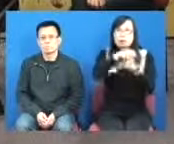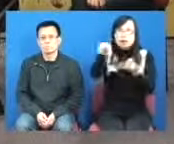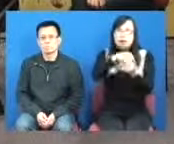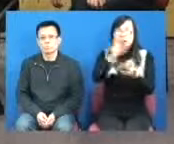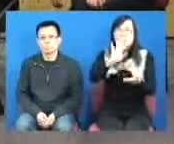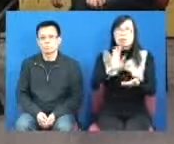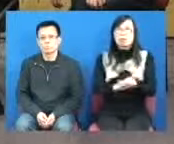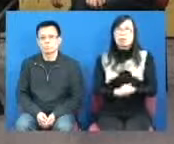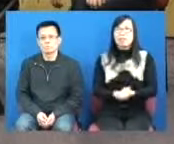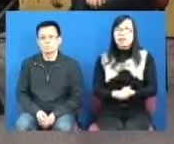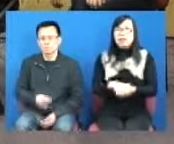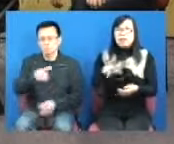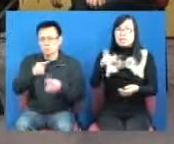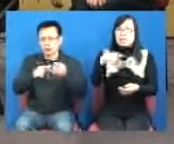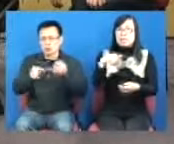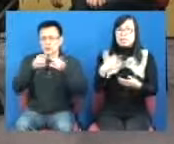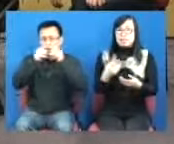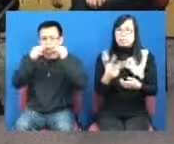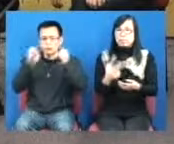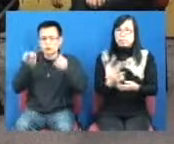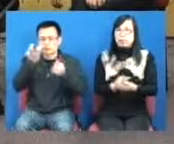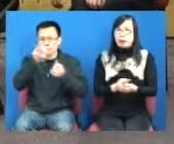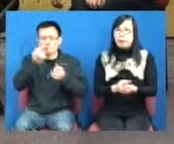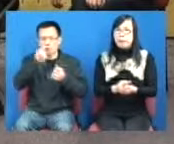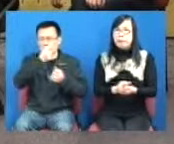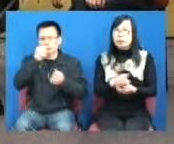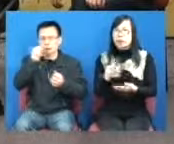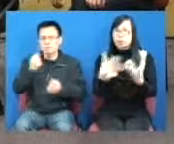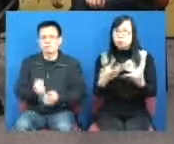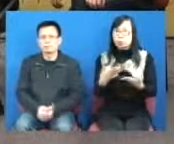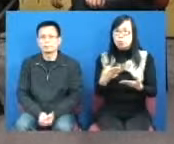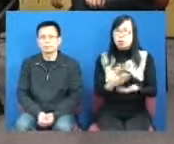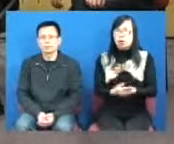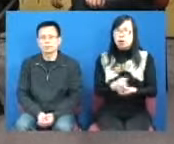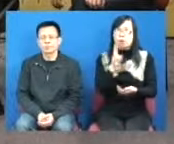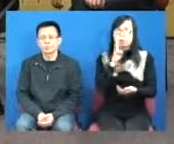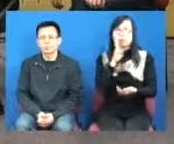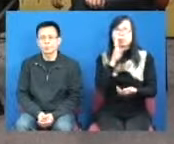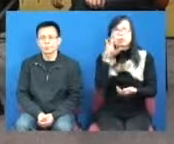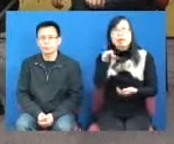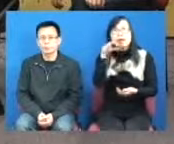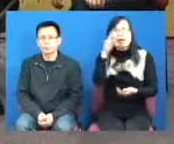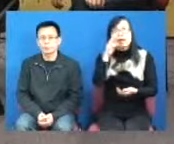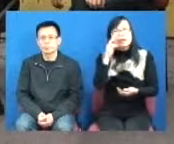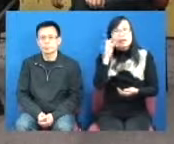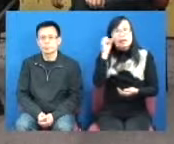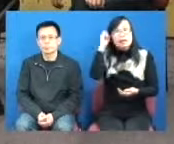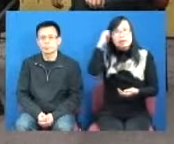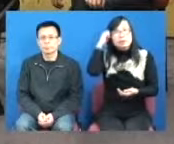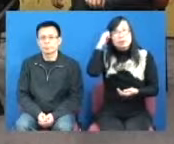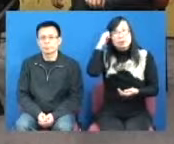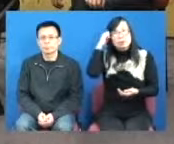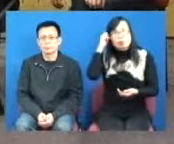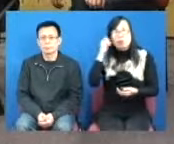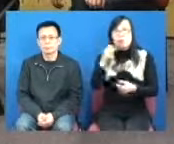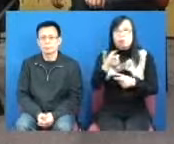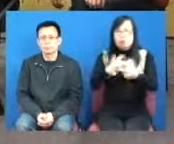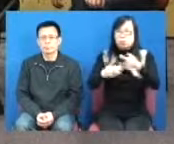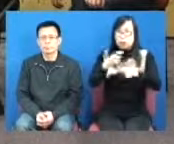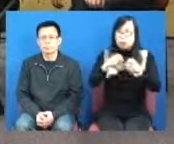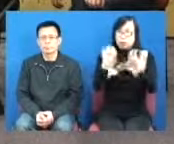了他別騷是的還是什麼呢我覺得如果你想了一個關門做了一個財政預算案出來